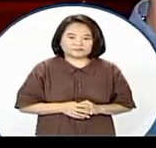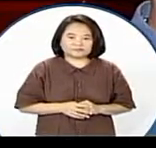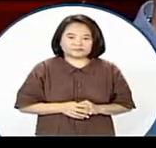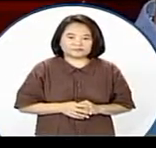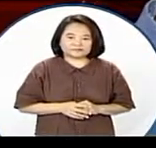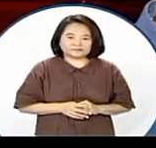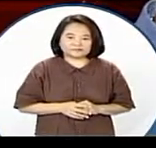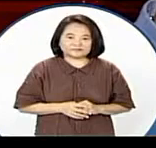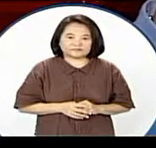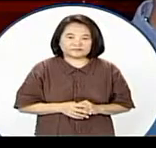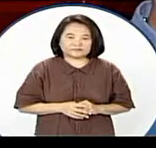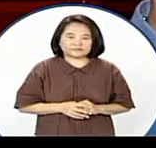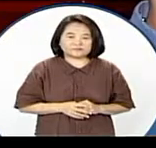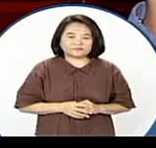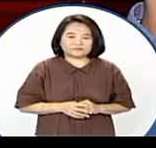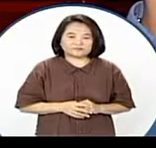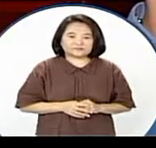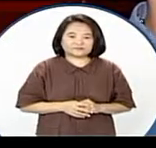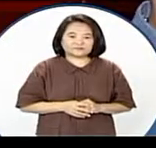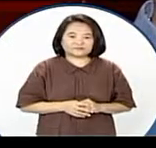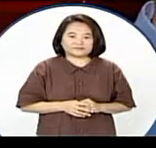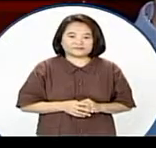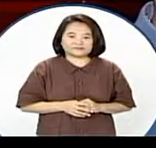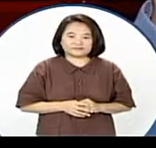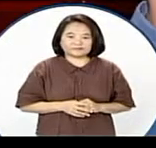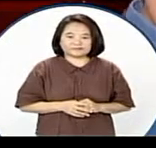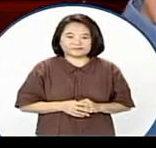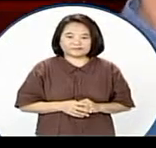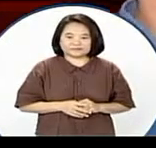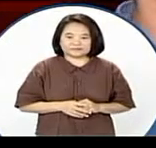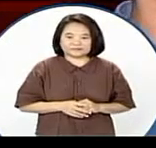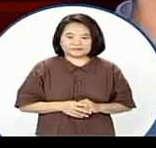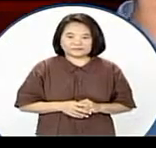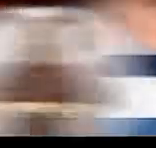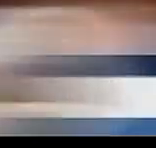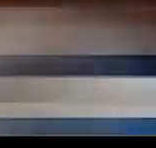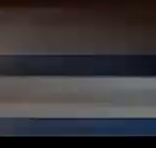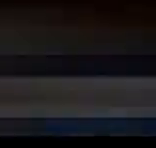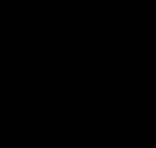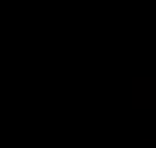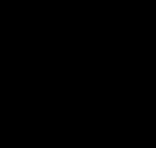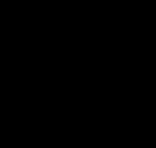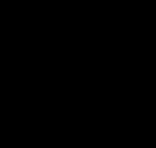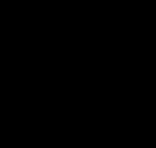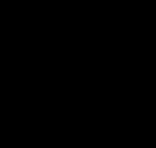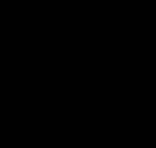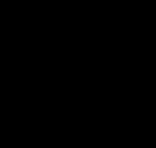就是会喜欢。 下个节目来关于陈心怡综合报道。